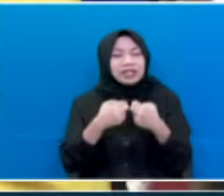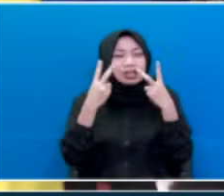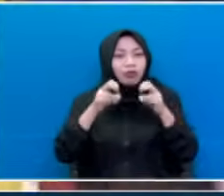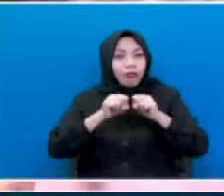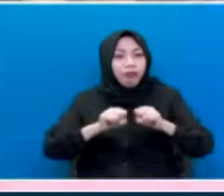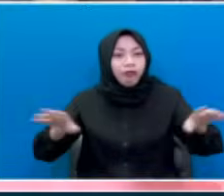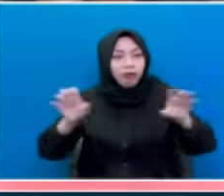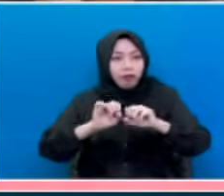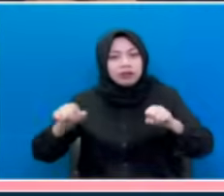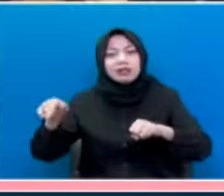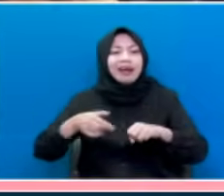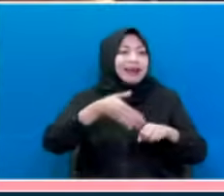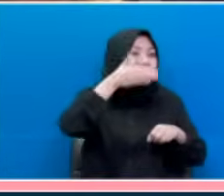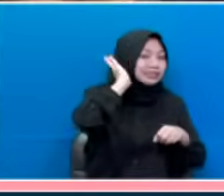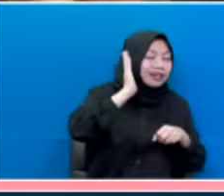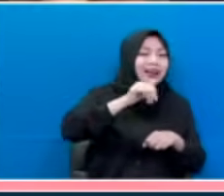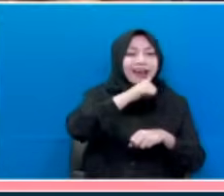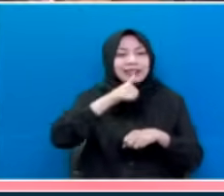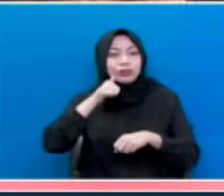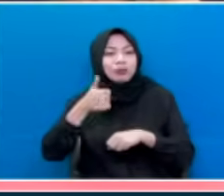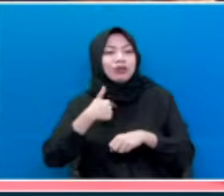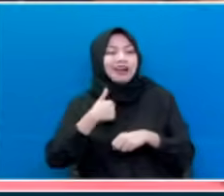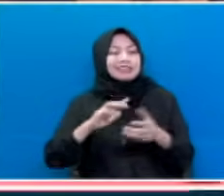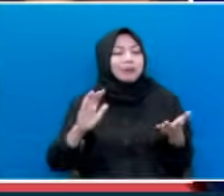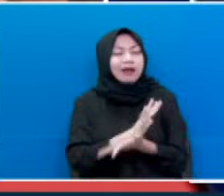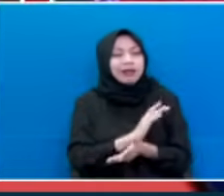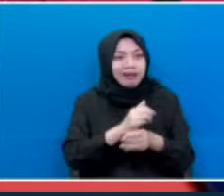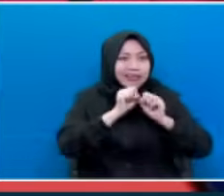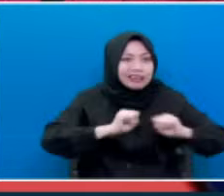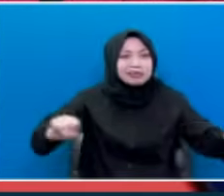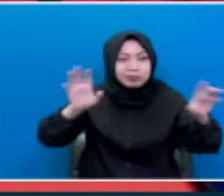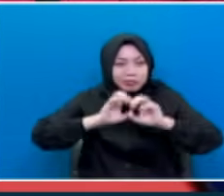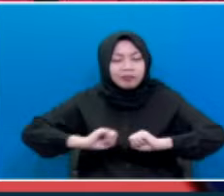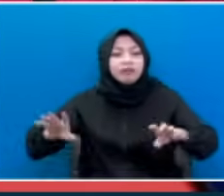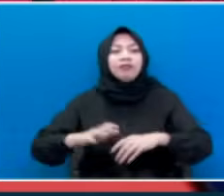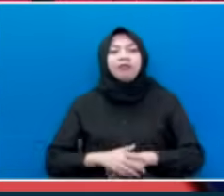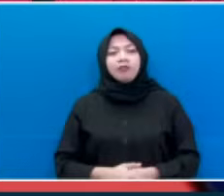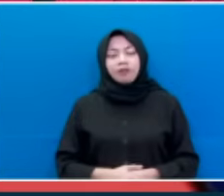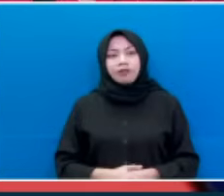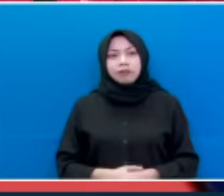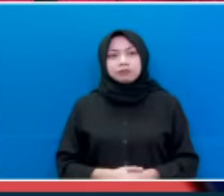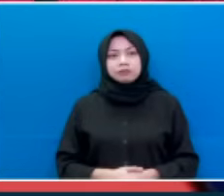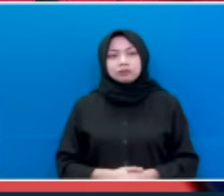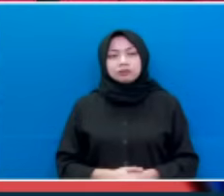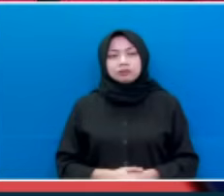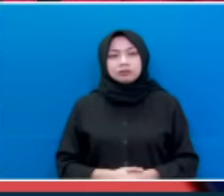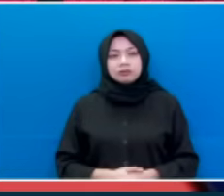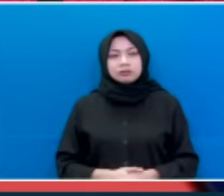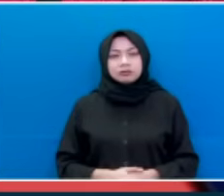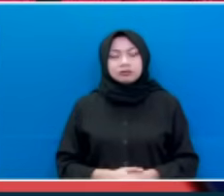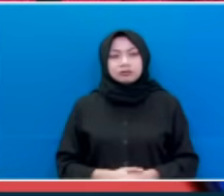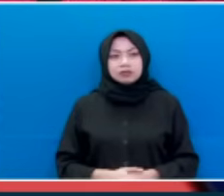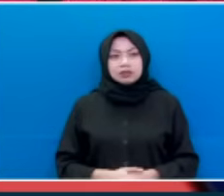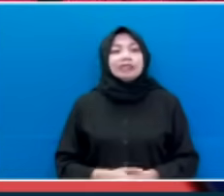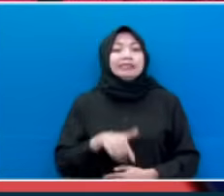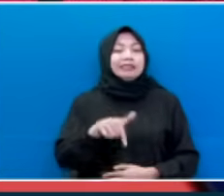oleh Baik Pak Ganjar maupun Pak Anis gitu Oke jadi saya ingin menegaskan bahwa ee walaupun ini begitu hangat